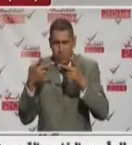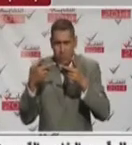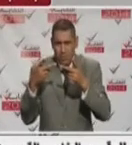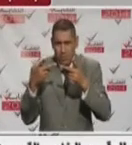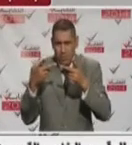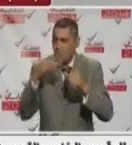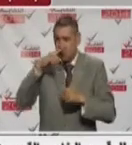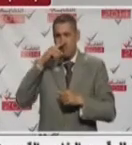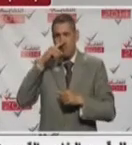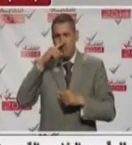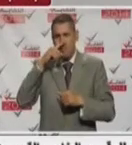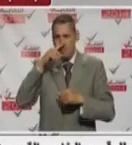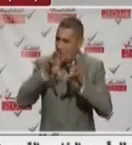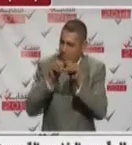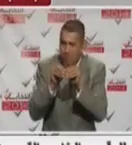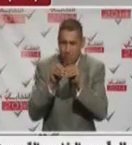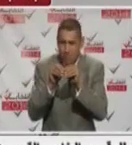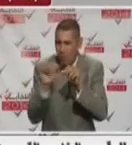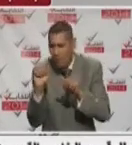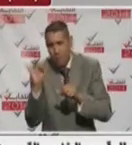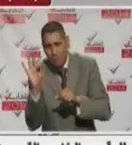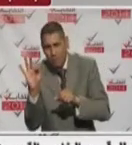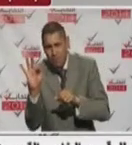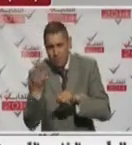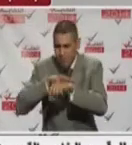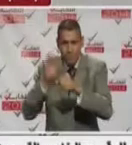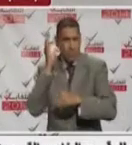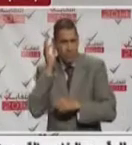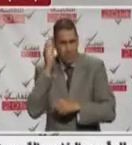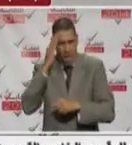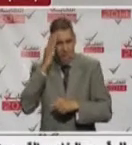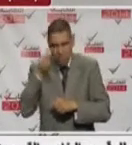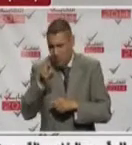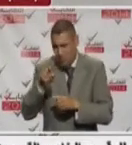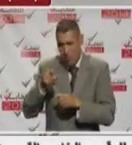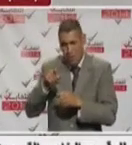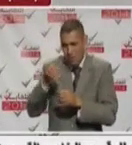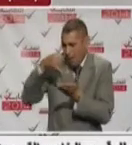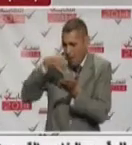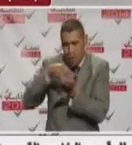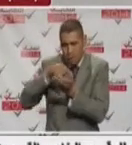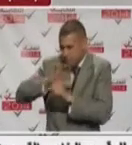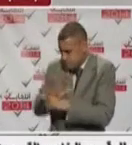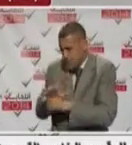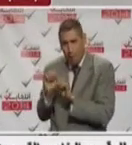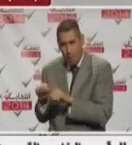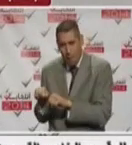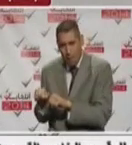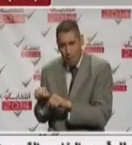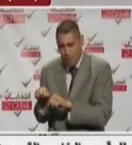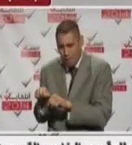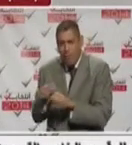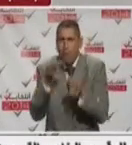والعيش الكريم. أهالينا أحبابنا في القسرين، كنا نعرف أن جهتنا معزولة اقتصاديا، منكوبة اجتماعيا،